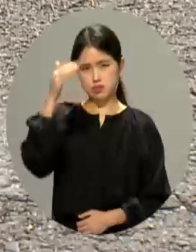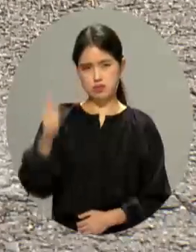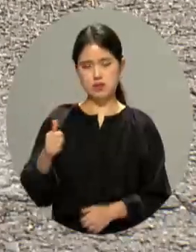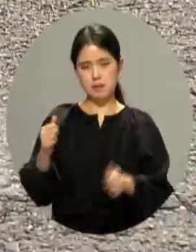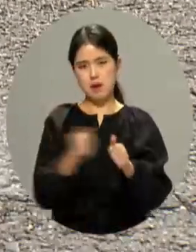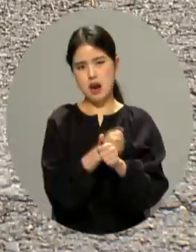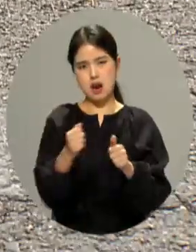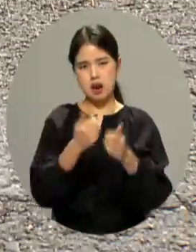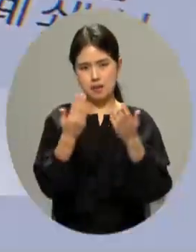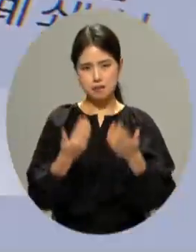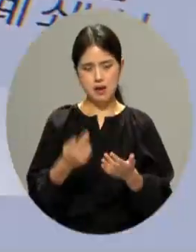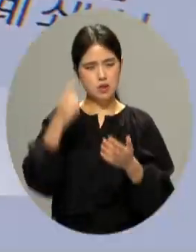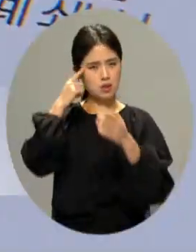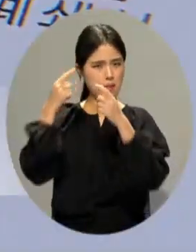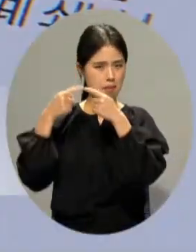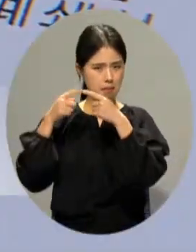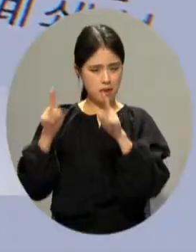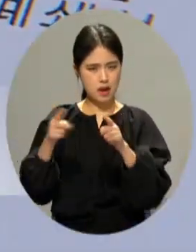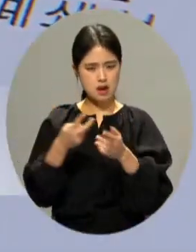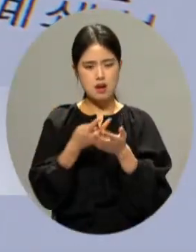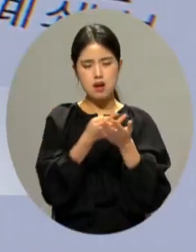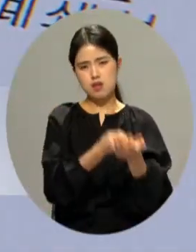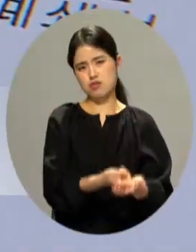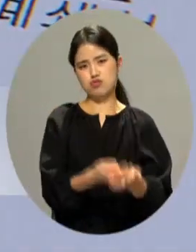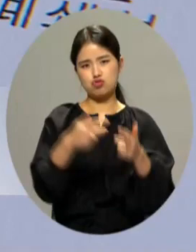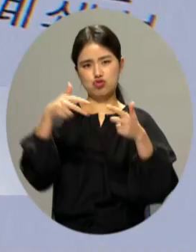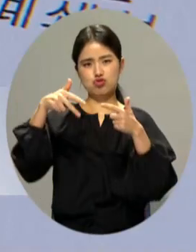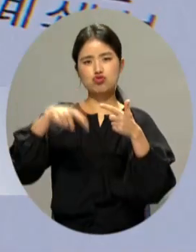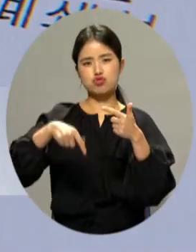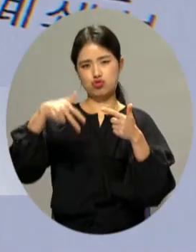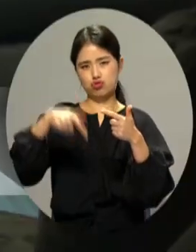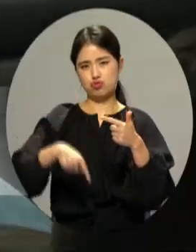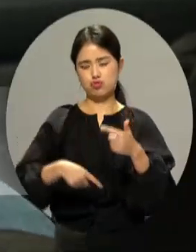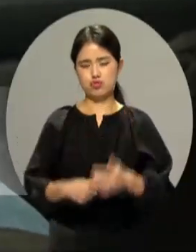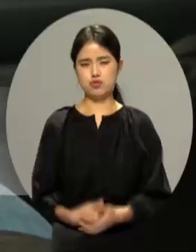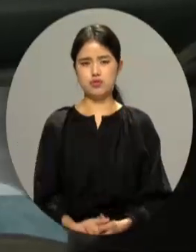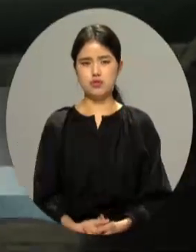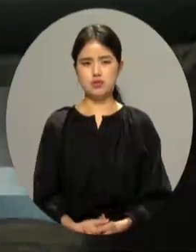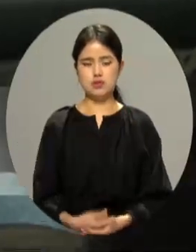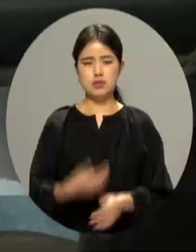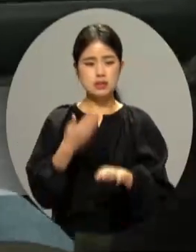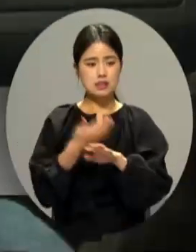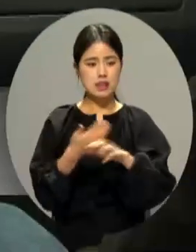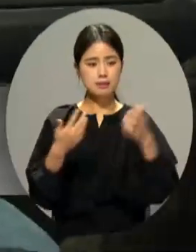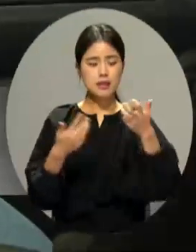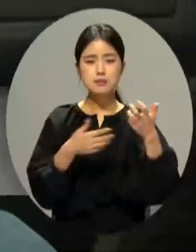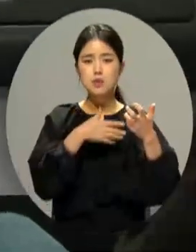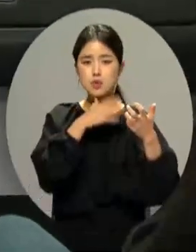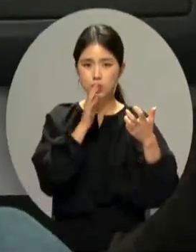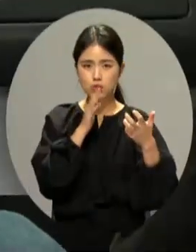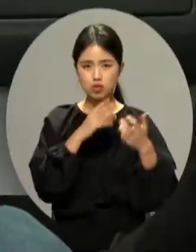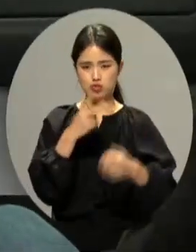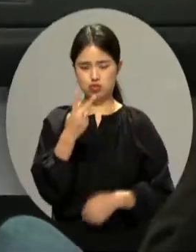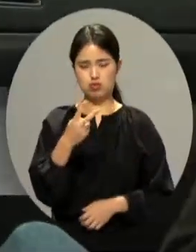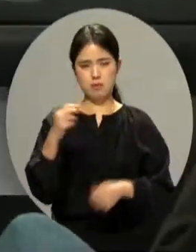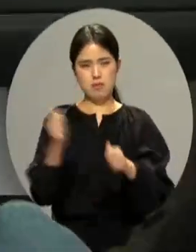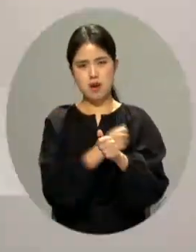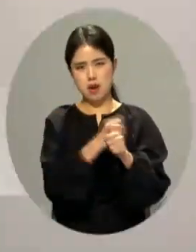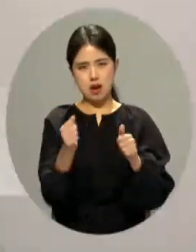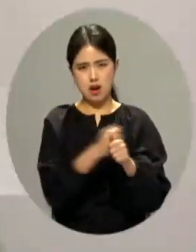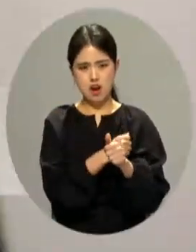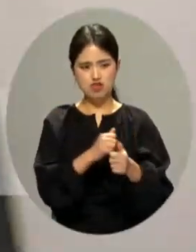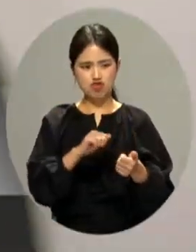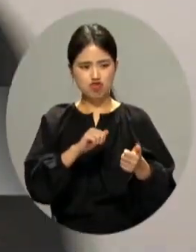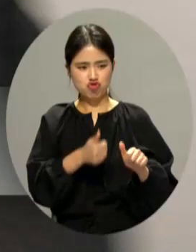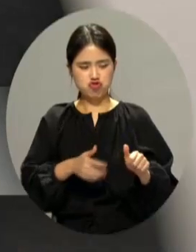폭행을 당해 뇌혈관이 터지는 등 전치 6주의 중상을 입었습니다. 다른 80대 노인 역시 구타를 당한 뒤